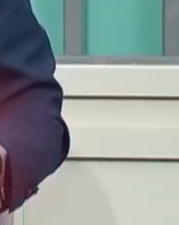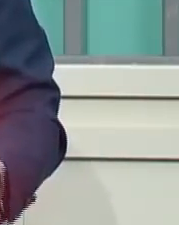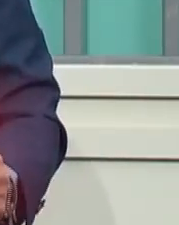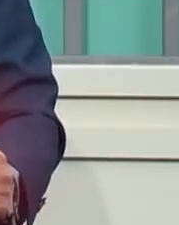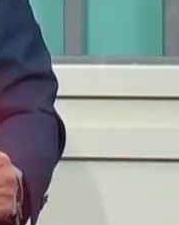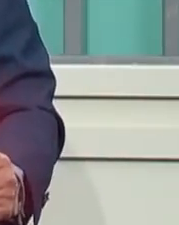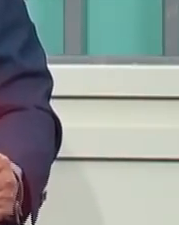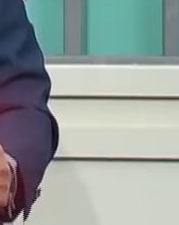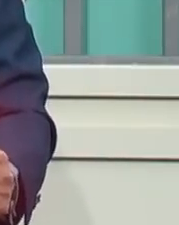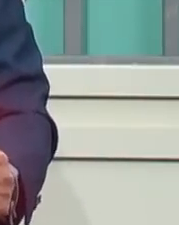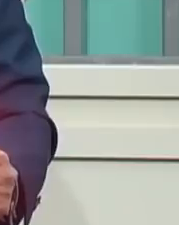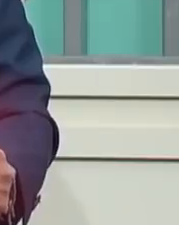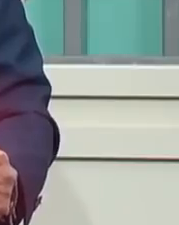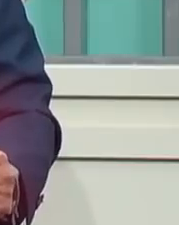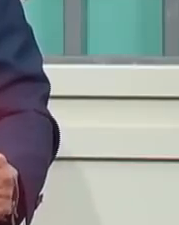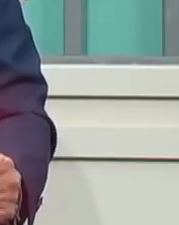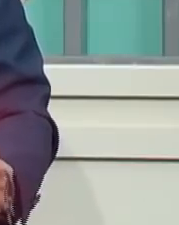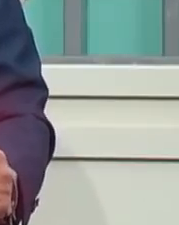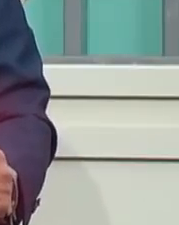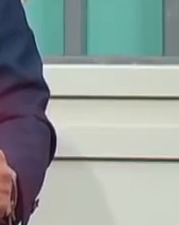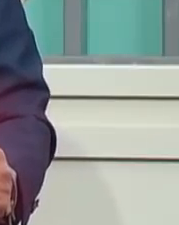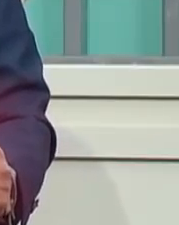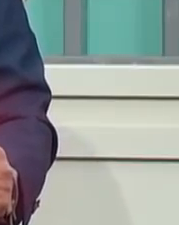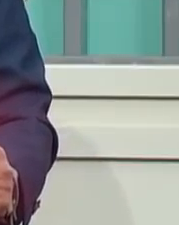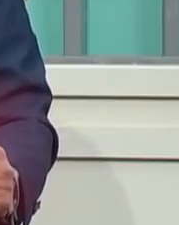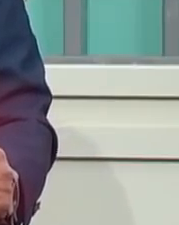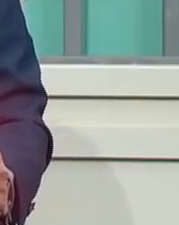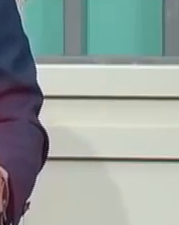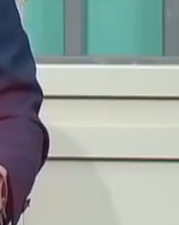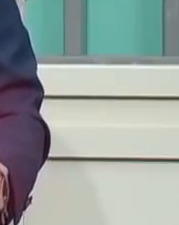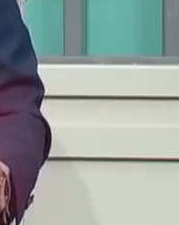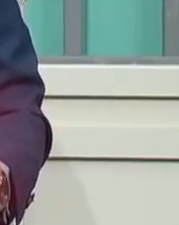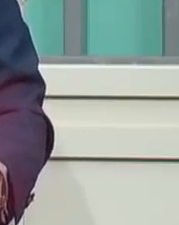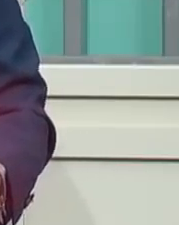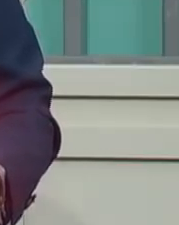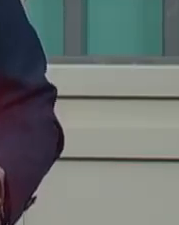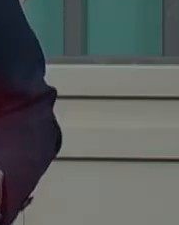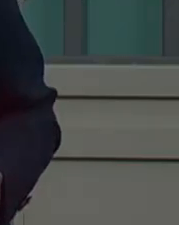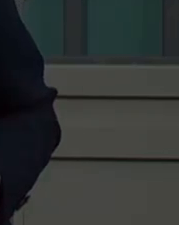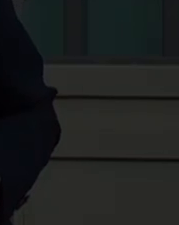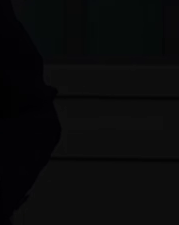CTS와 함께 평안하게 보내시고 저희는 다음 시간에 다시 뵙겠습니다. 안녕히 계십시오.